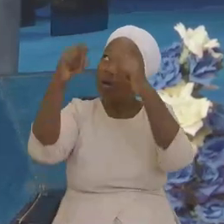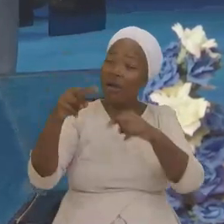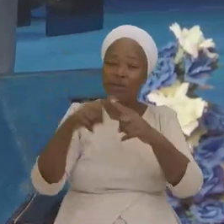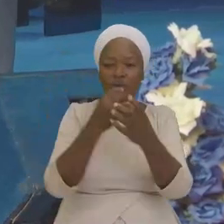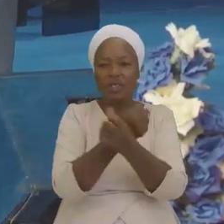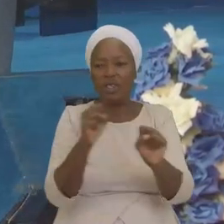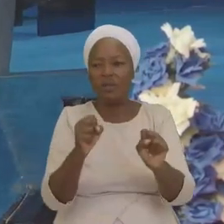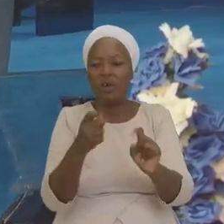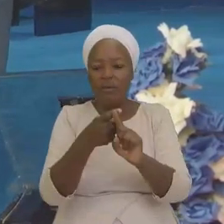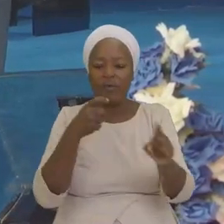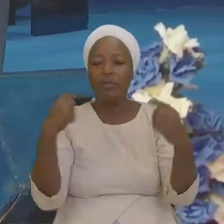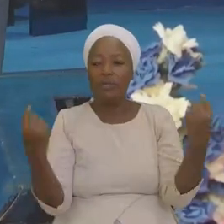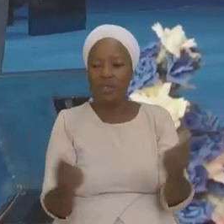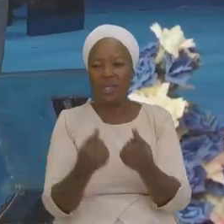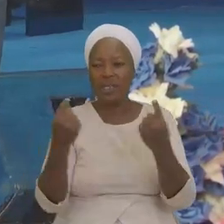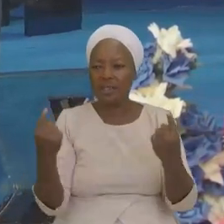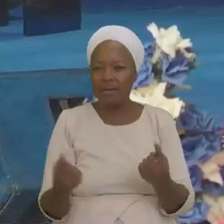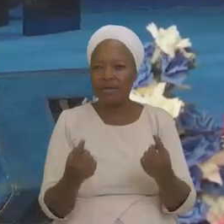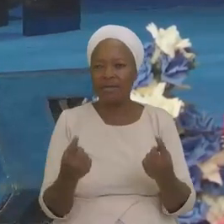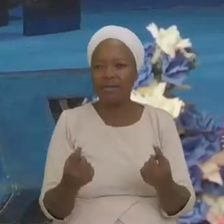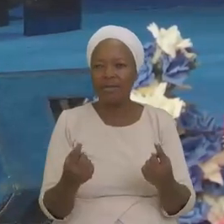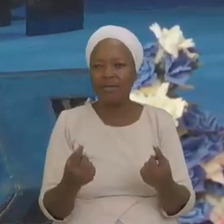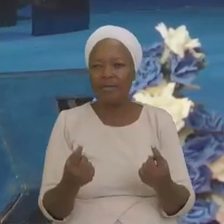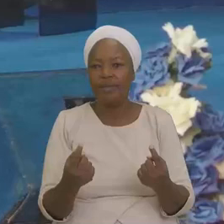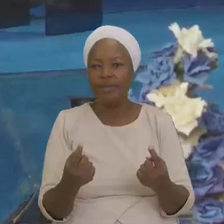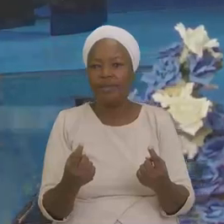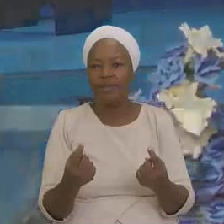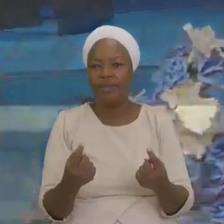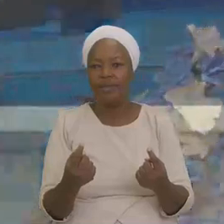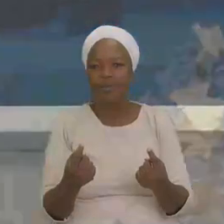Reconnaître Jésus qui vient sauver du péché.